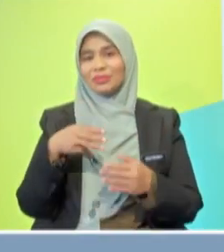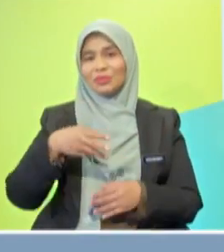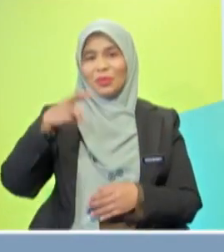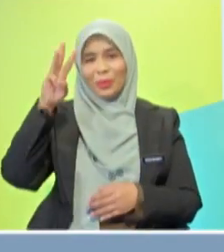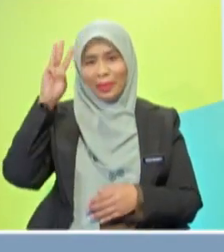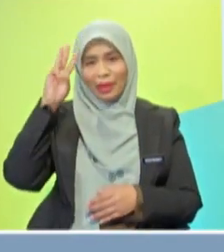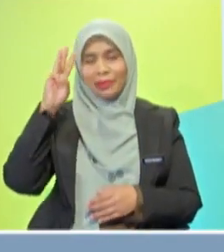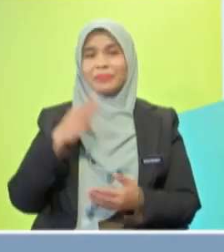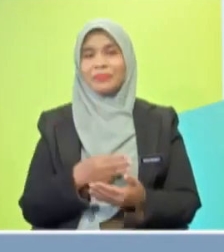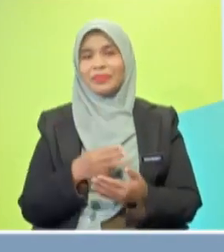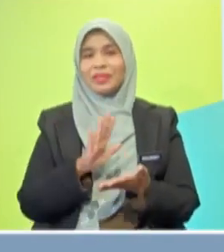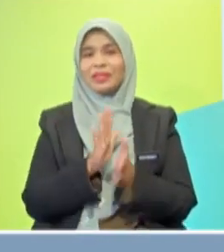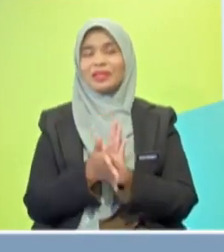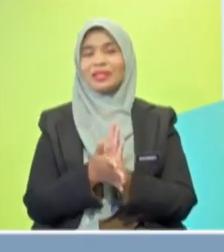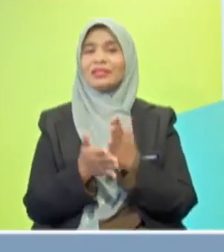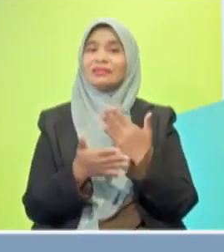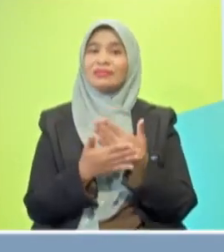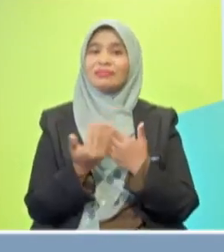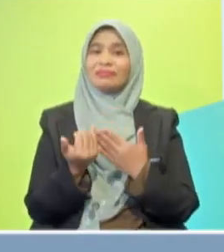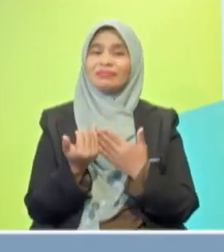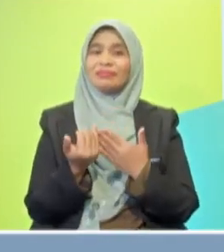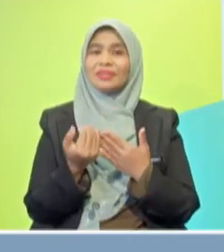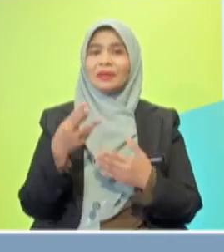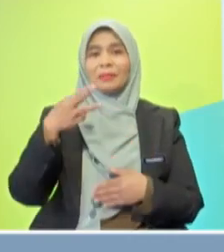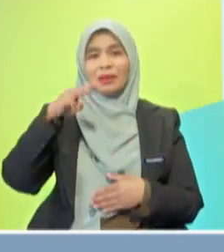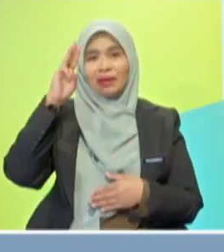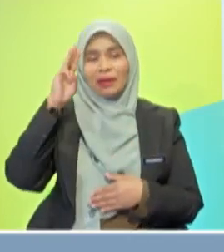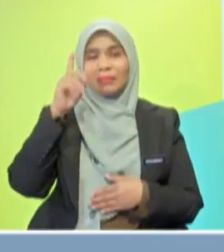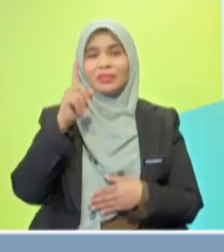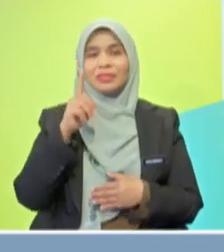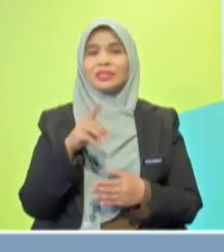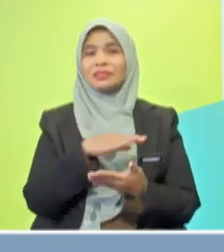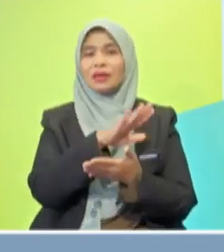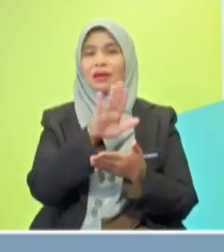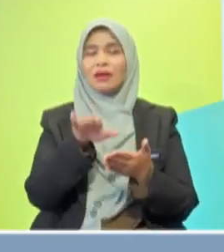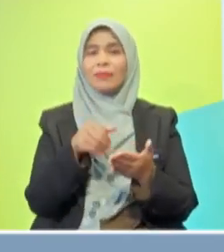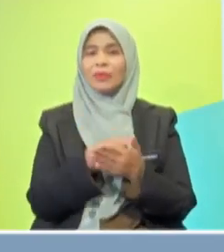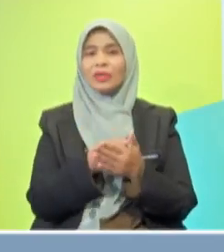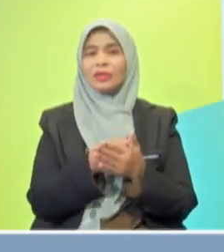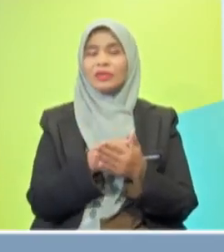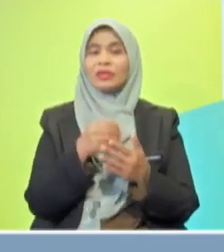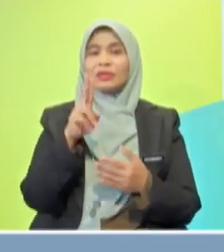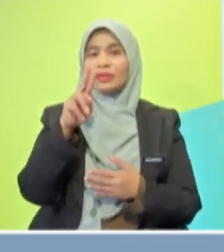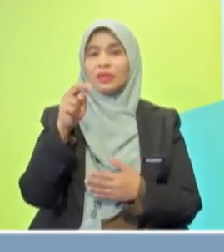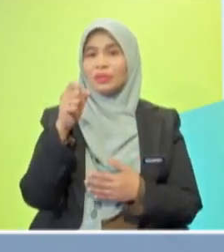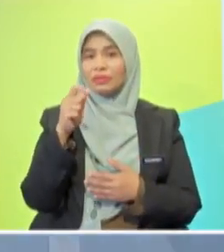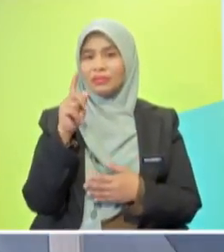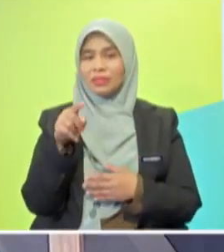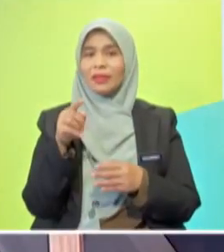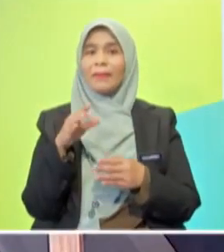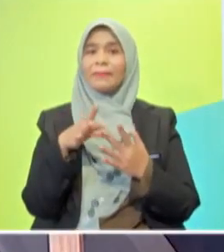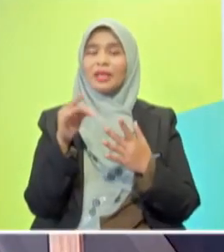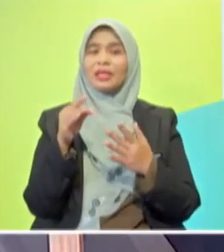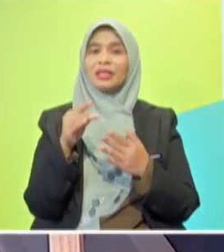Pengakap. Jadi senanglah pengakap, kita kena memilih semua unit uniform, kita kena memilih pakaian yang menutup